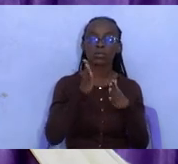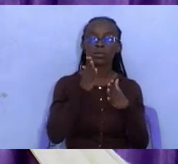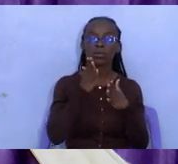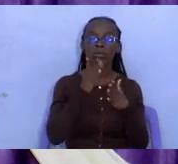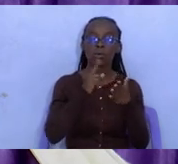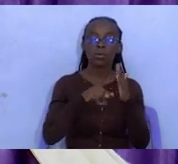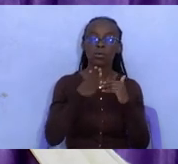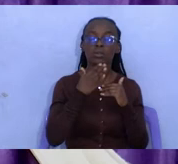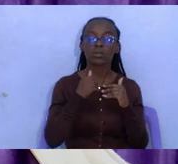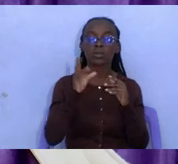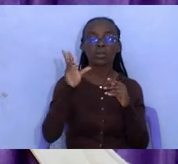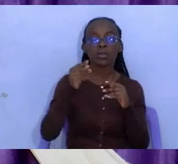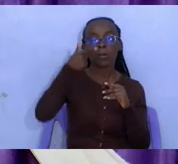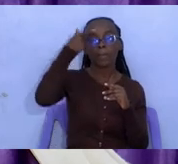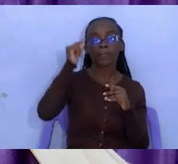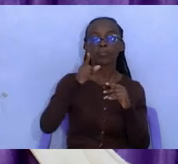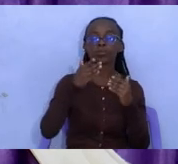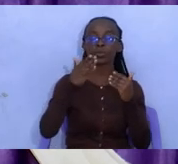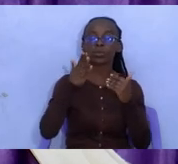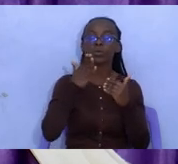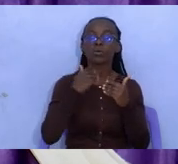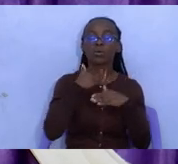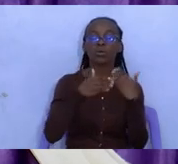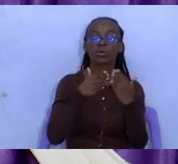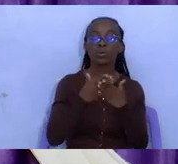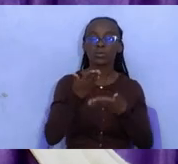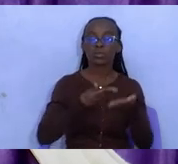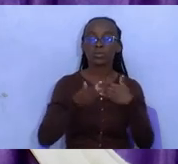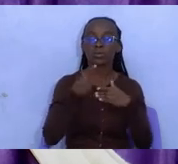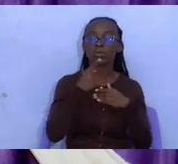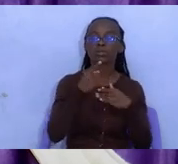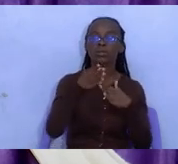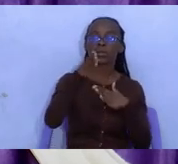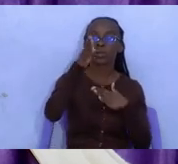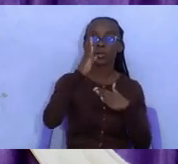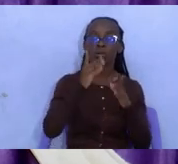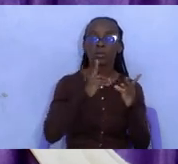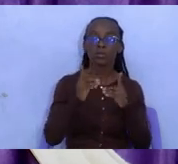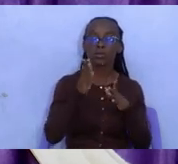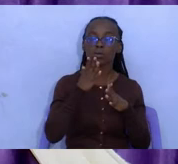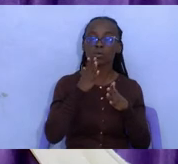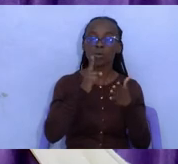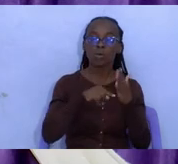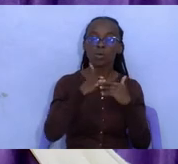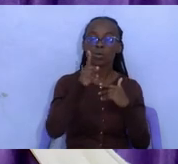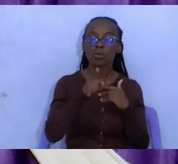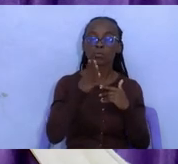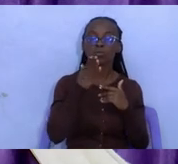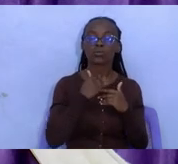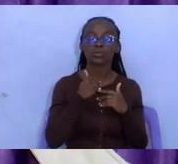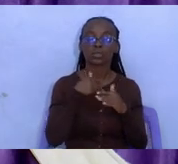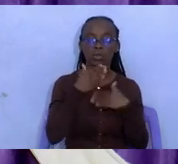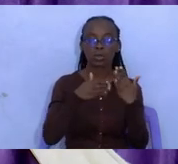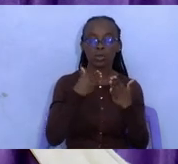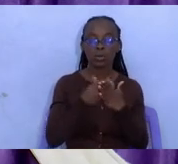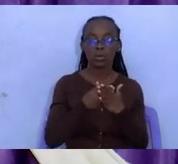kwamba unahitaji watumishi wote duniani ndio Mungu akufanikishe. Narudia tena. Wale watumishi Mungu